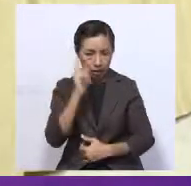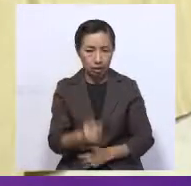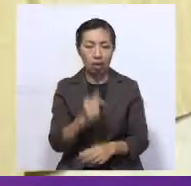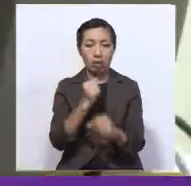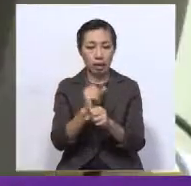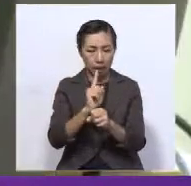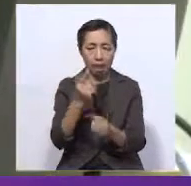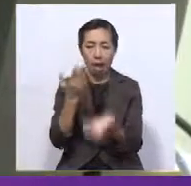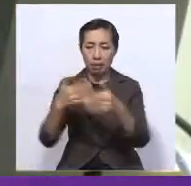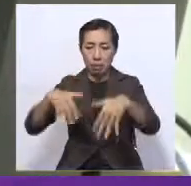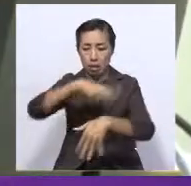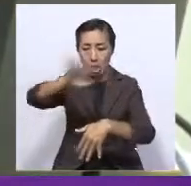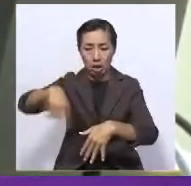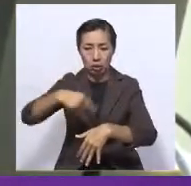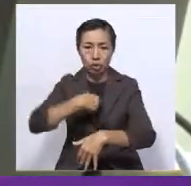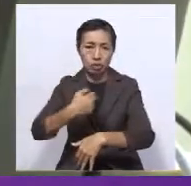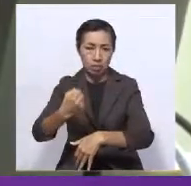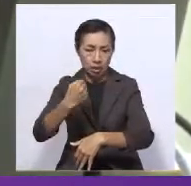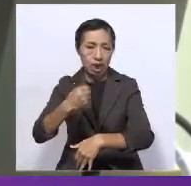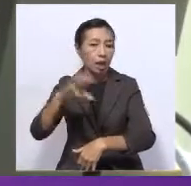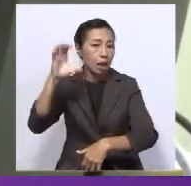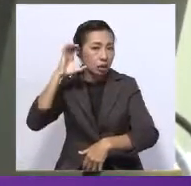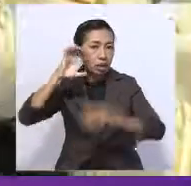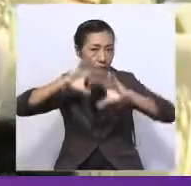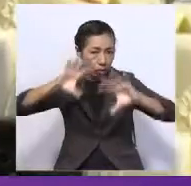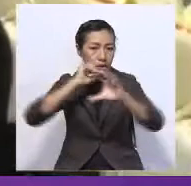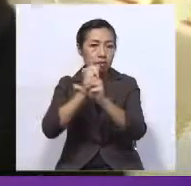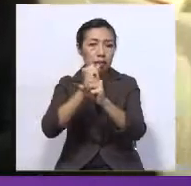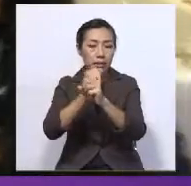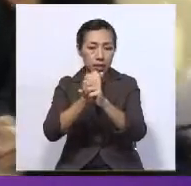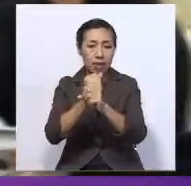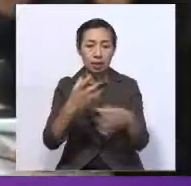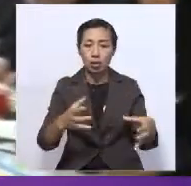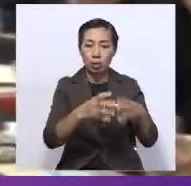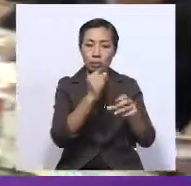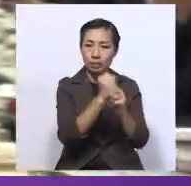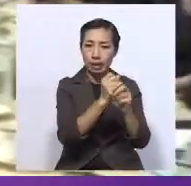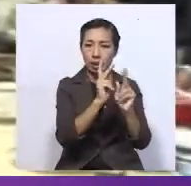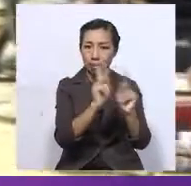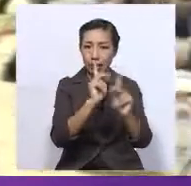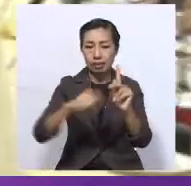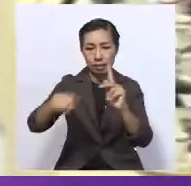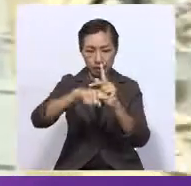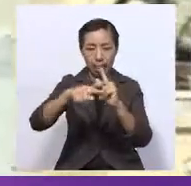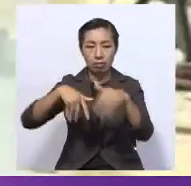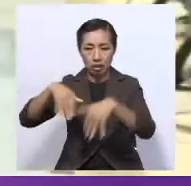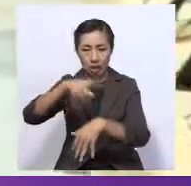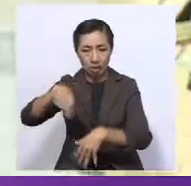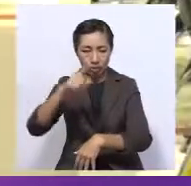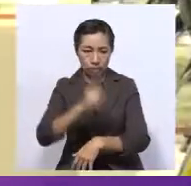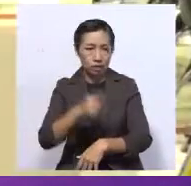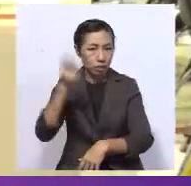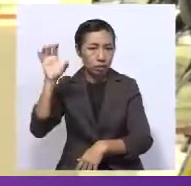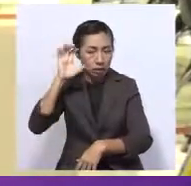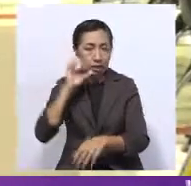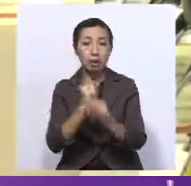เชื่อมั่นต่อพี่น้องประชาชนให้ไว้วางใจกับการทำงานของรัฐบาลและคณะทำงานต่างๆในทุกระดับโดยต้องนำปัญหาม